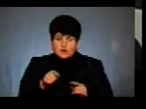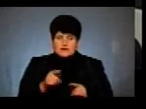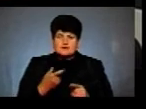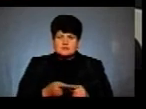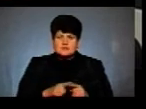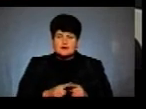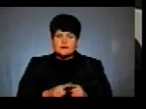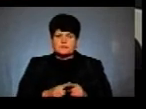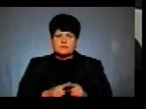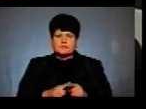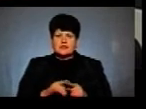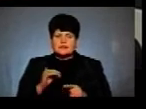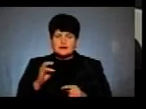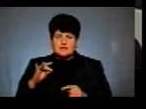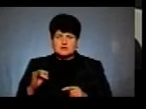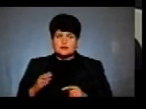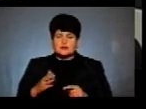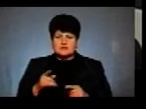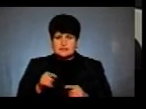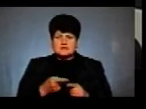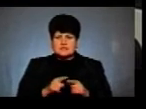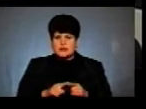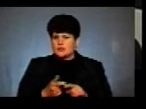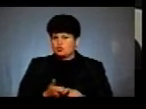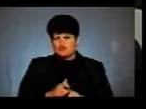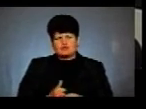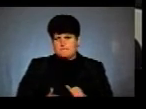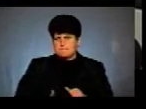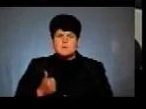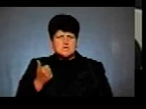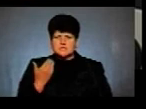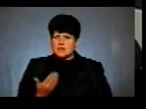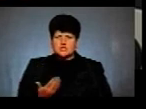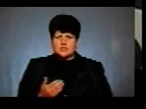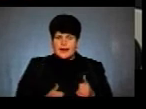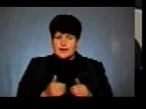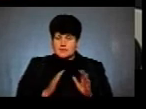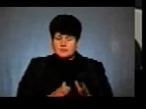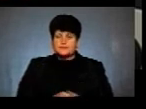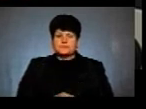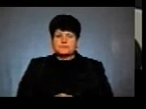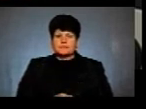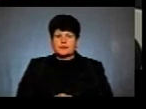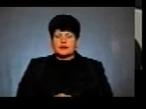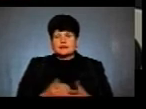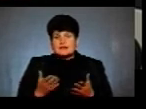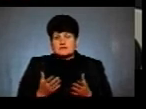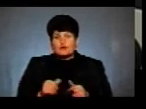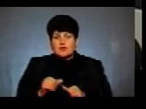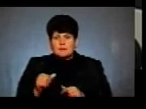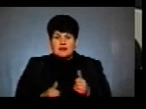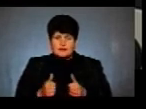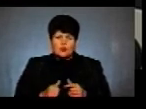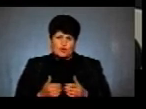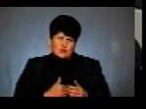престижному рейтингу, як For International Colleges and Universities. Це рахується дуже престижний рейтинг. Десь в деяких рейтингах хотілося б,